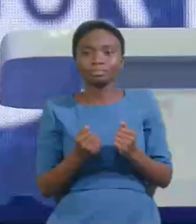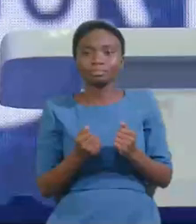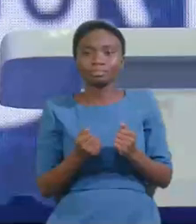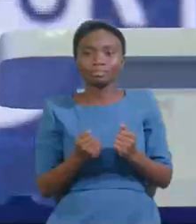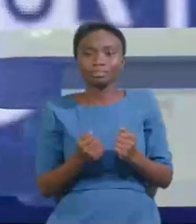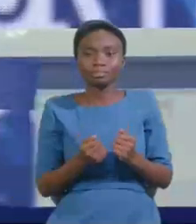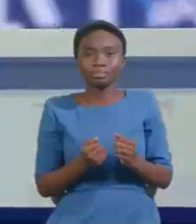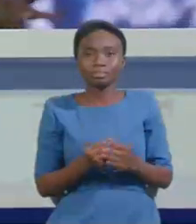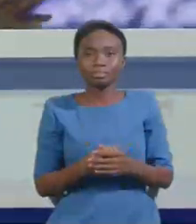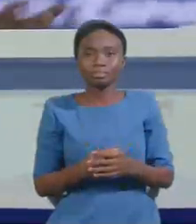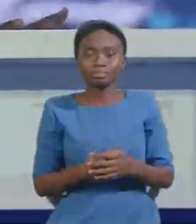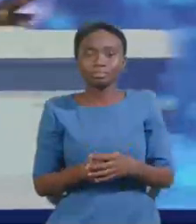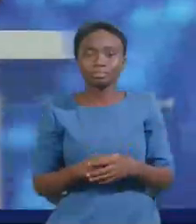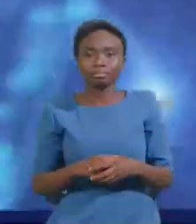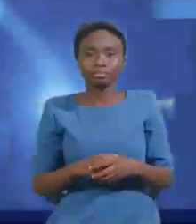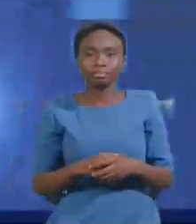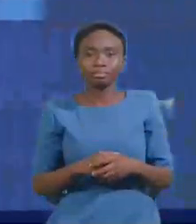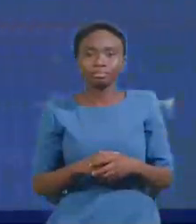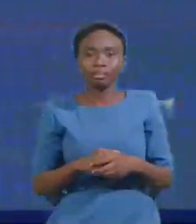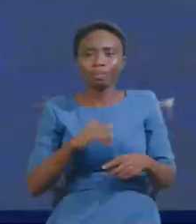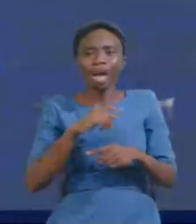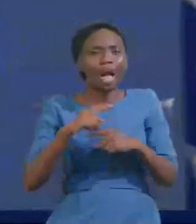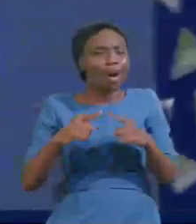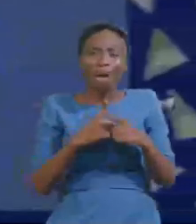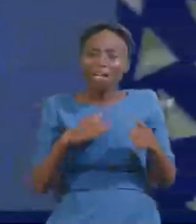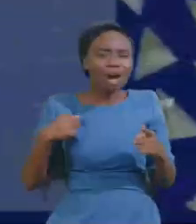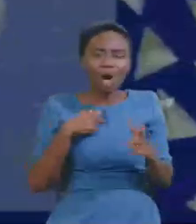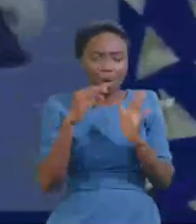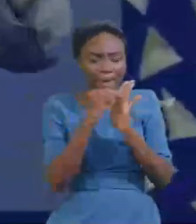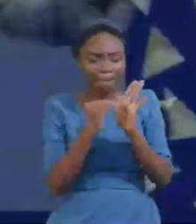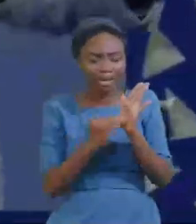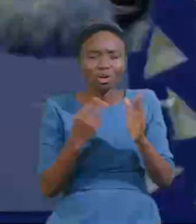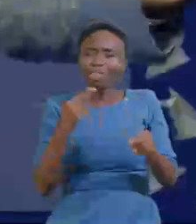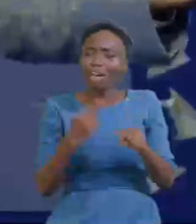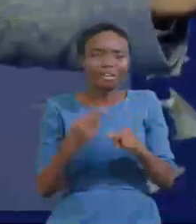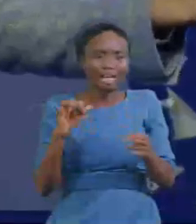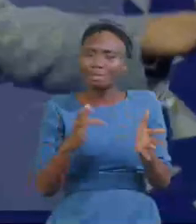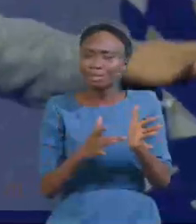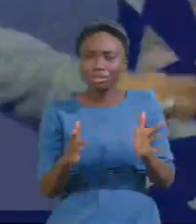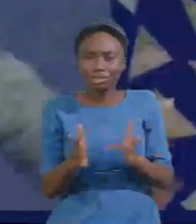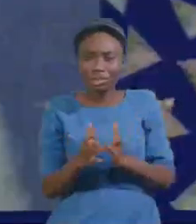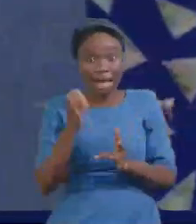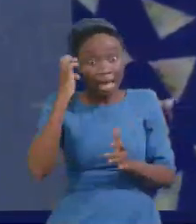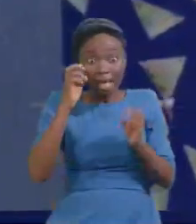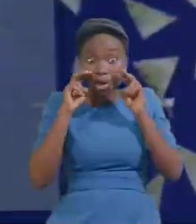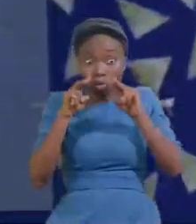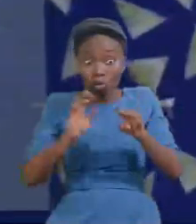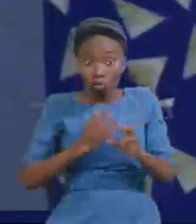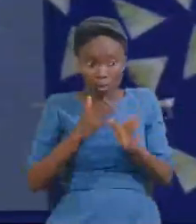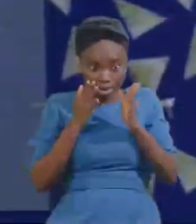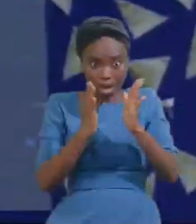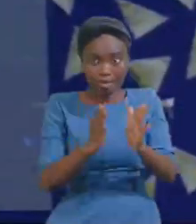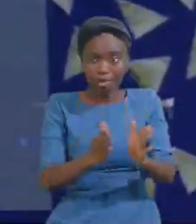Et il sourit, et la façon dont même il te regarde en prononçant ton nom, il te fait main de signe de venir.